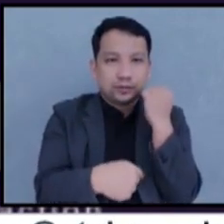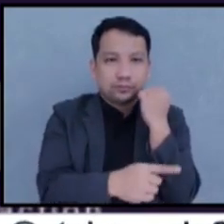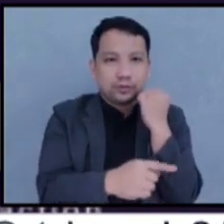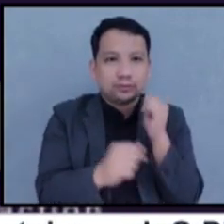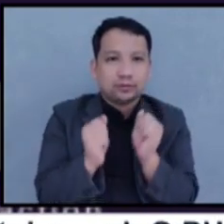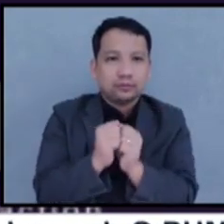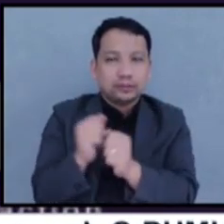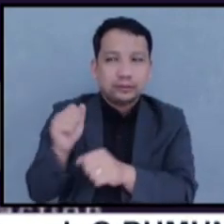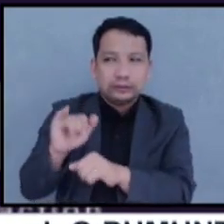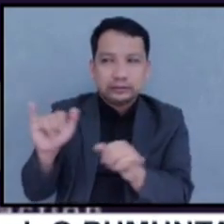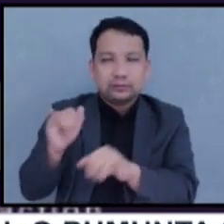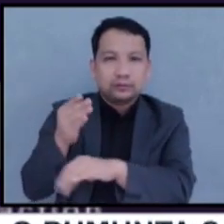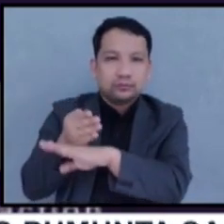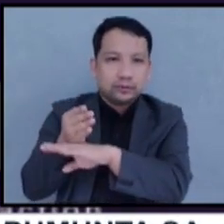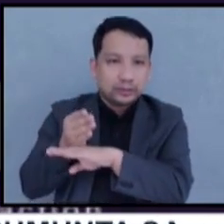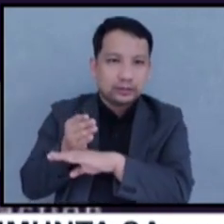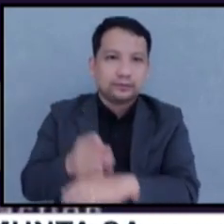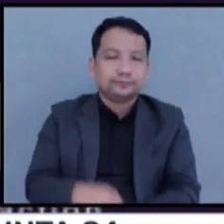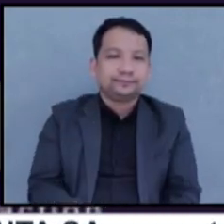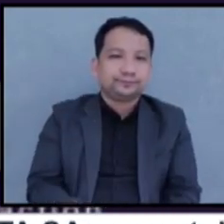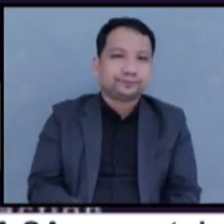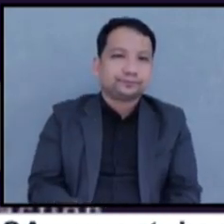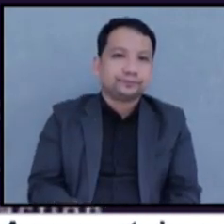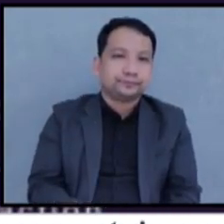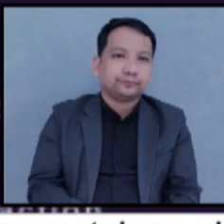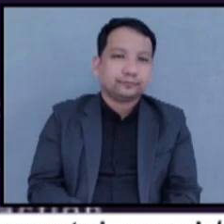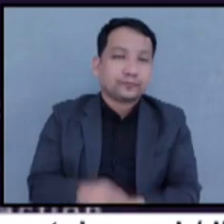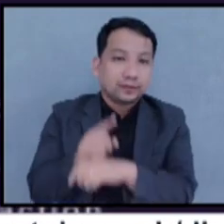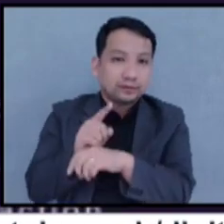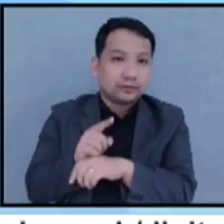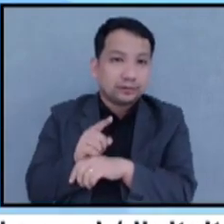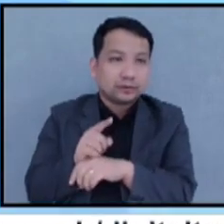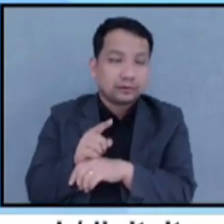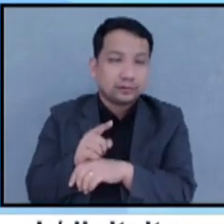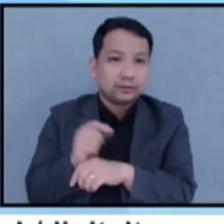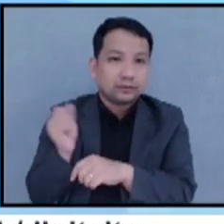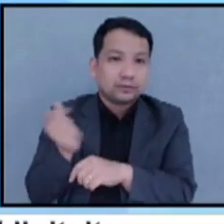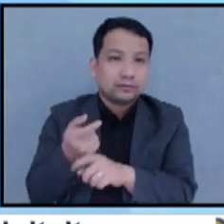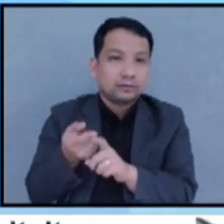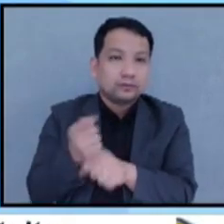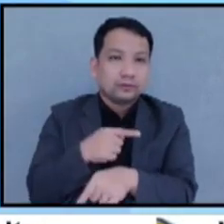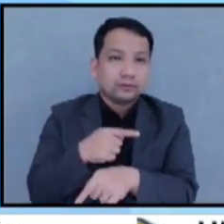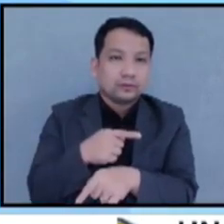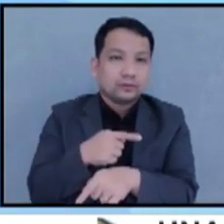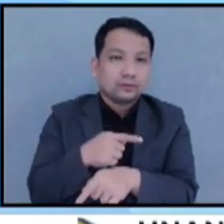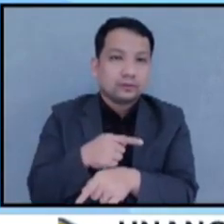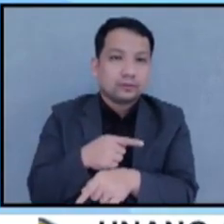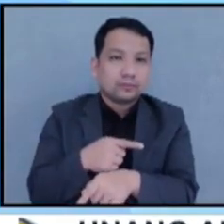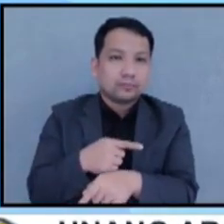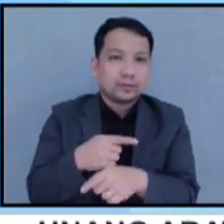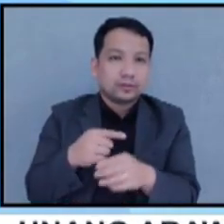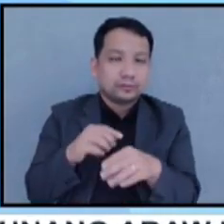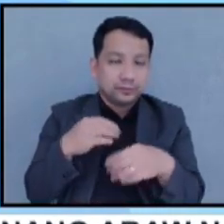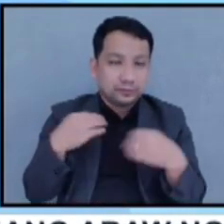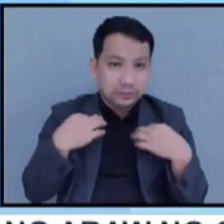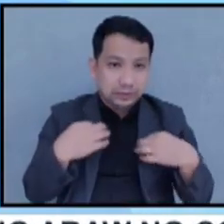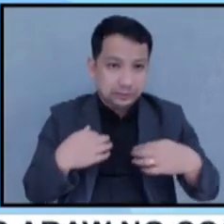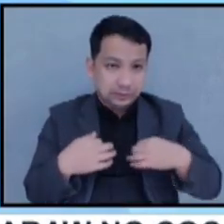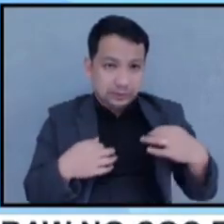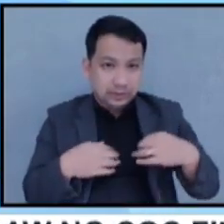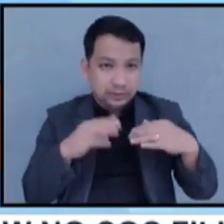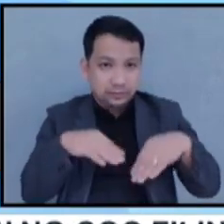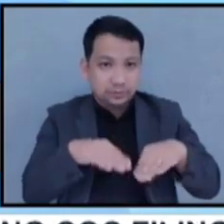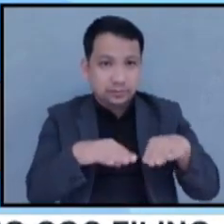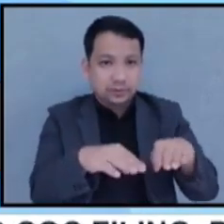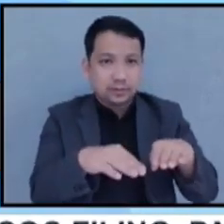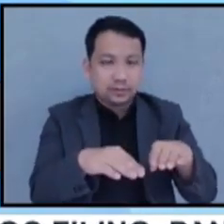of course Bataan po. So yung mga product po namin is mula po ito sa mga fabrics po na